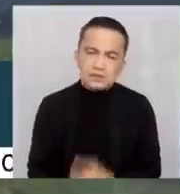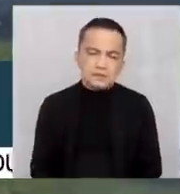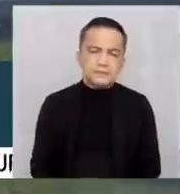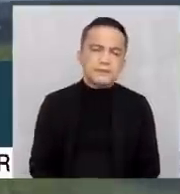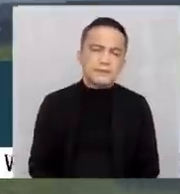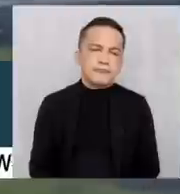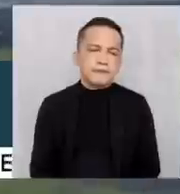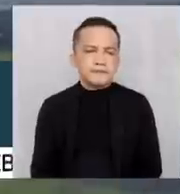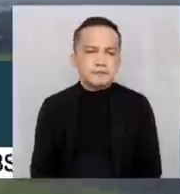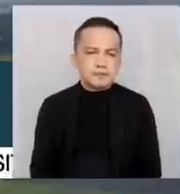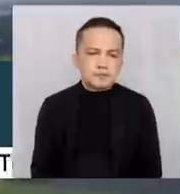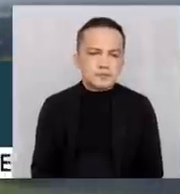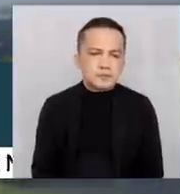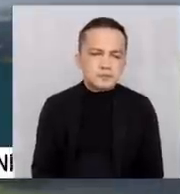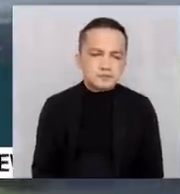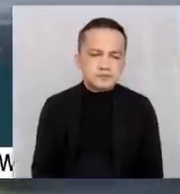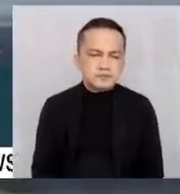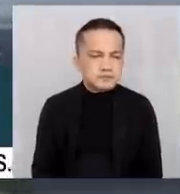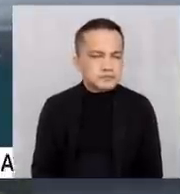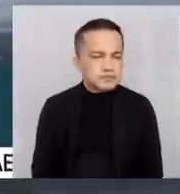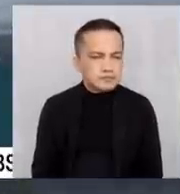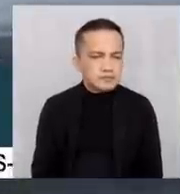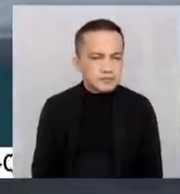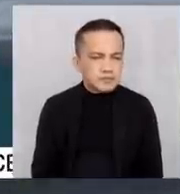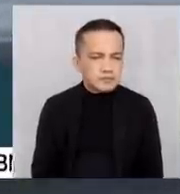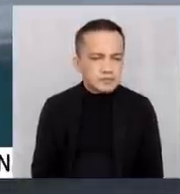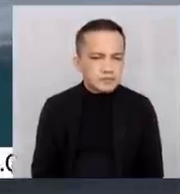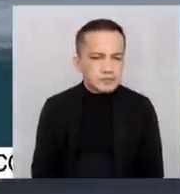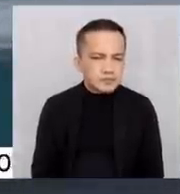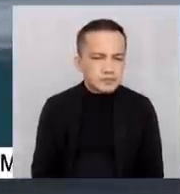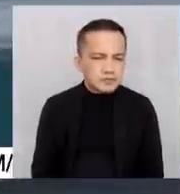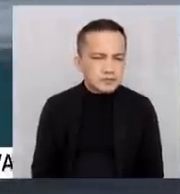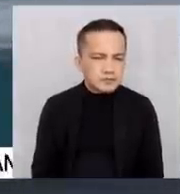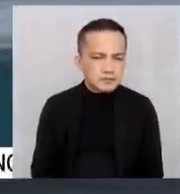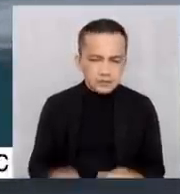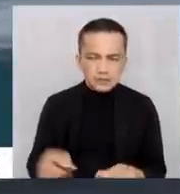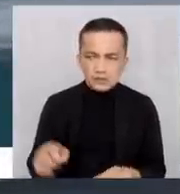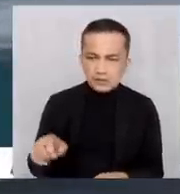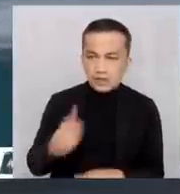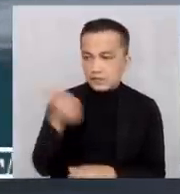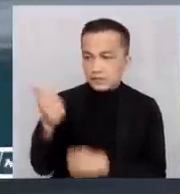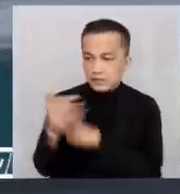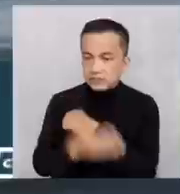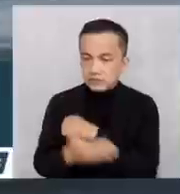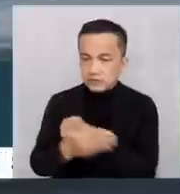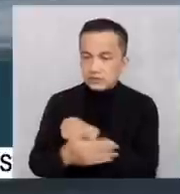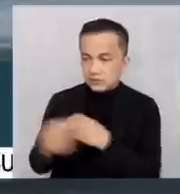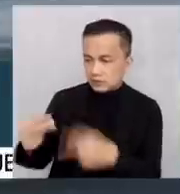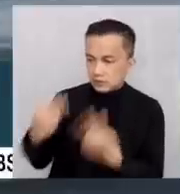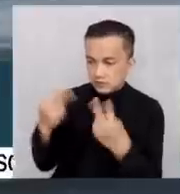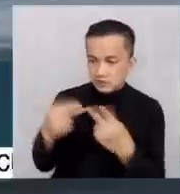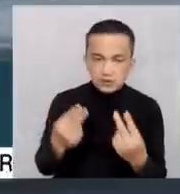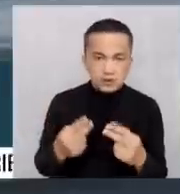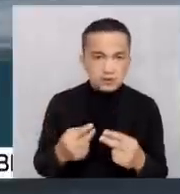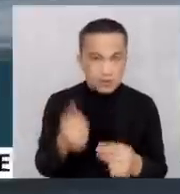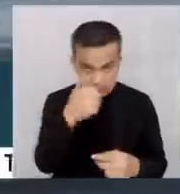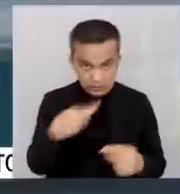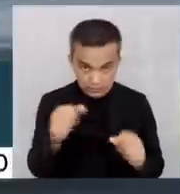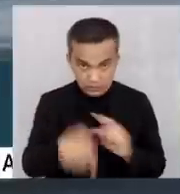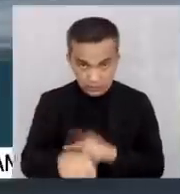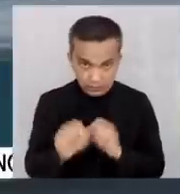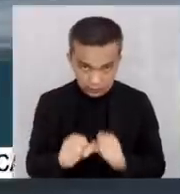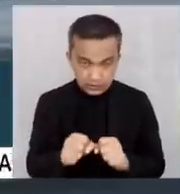yung perception ng ibang mga bansa sa atin. So, anytime pala, pwedeng ganito yung gawin